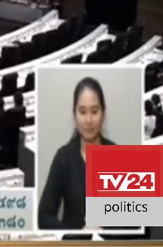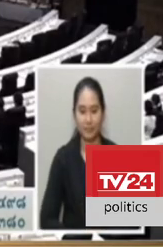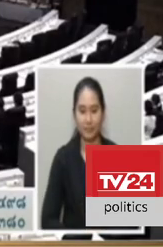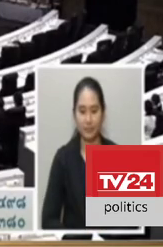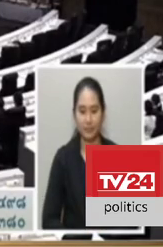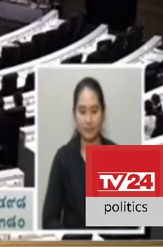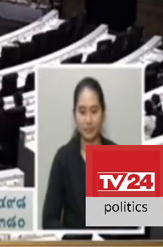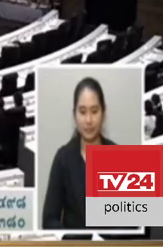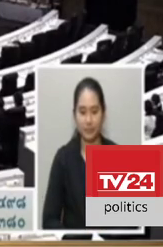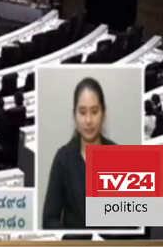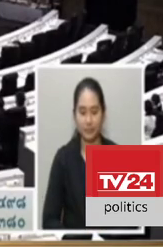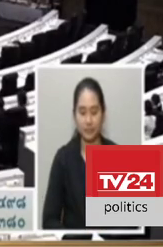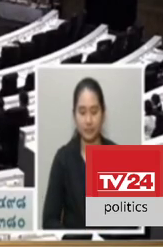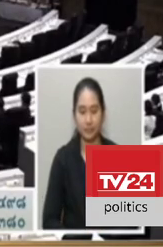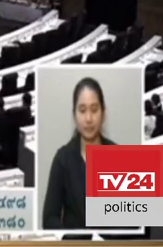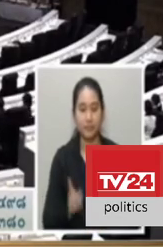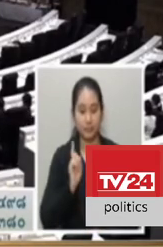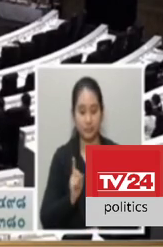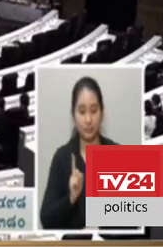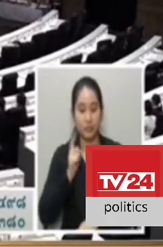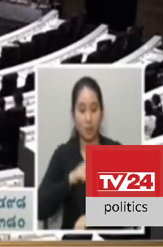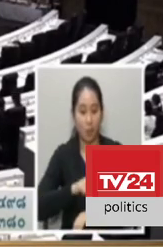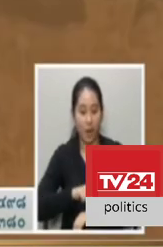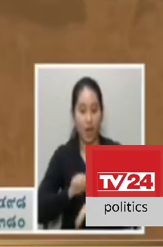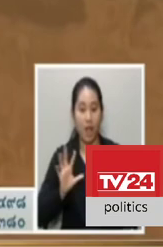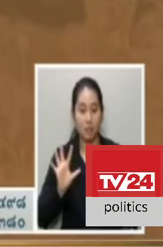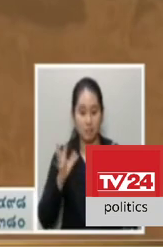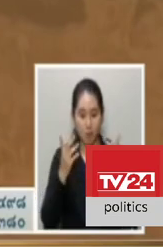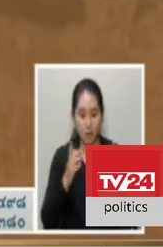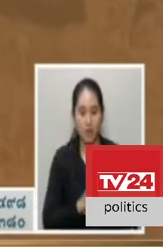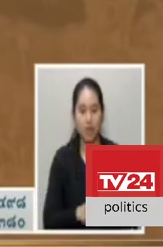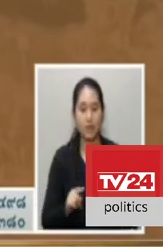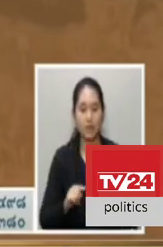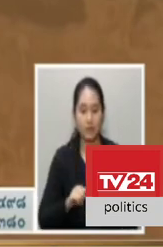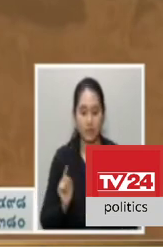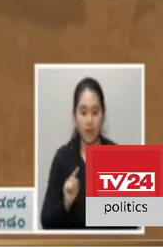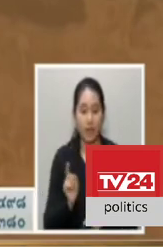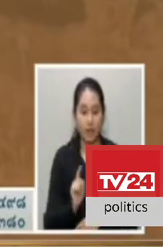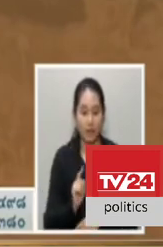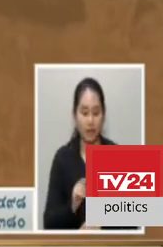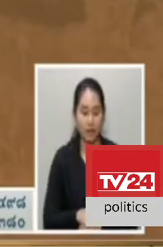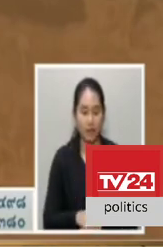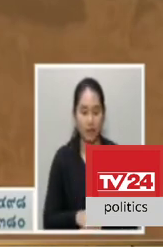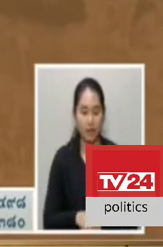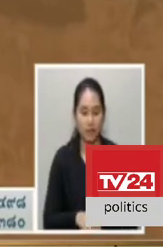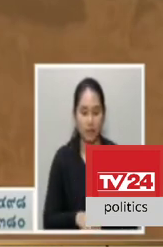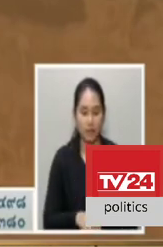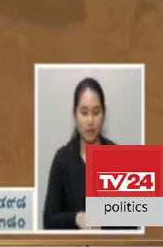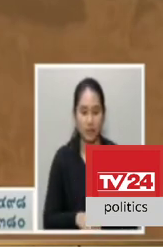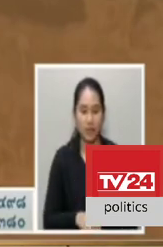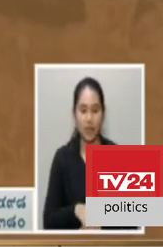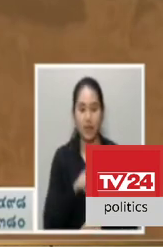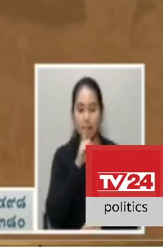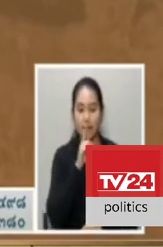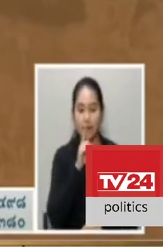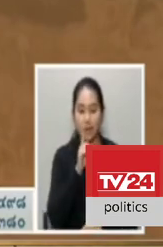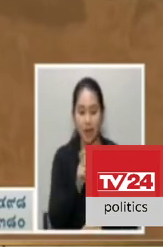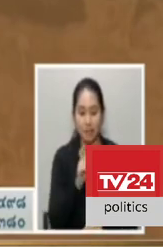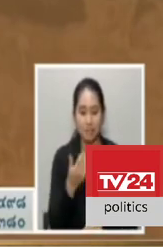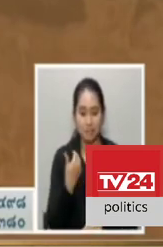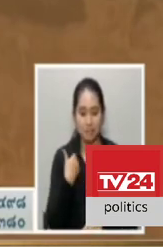ท่านตรีเวลาของท่านที่จริงหมดไปแล้วนะครับแต่ว่าโดยที่กระทู้นี้ไม่มี2กระทู้นะครับเพราะ